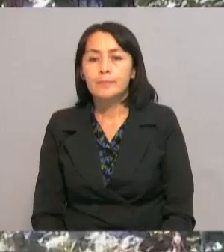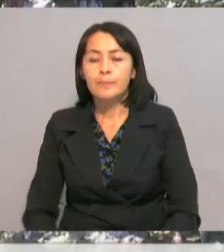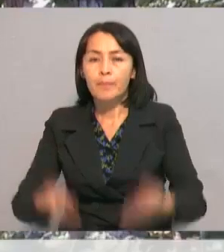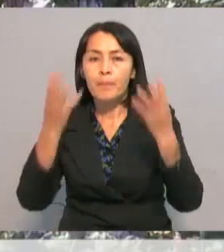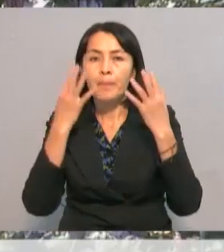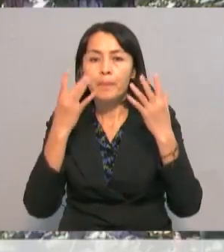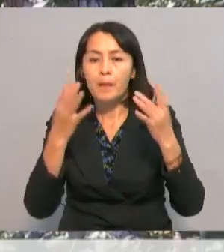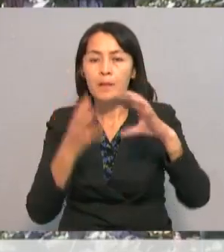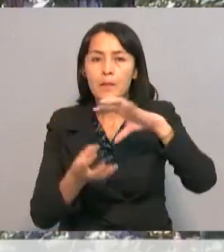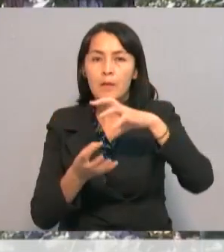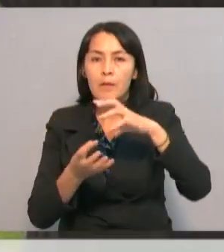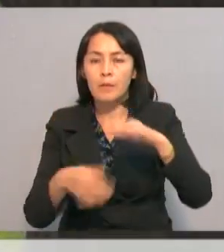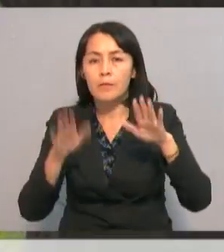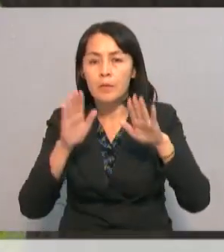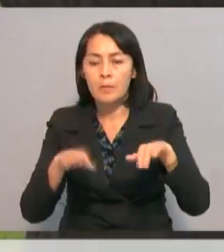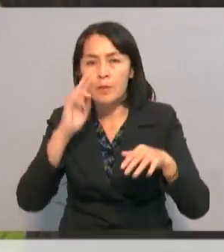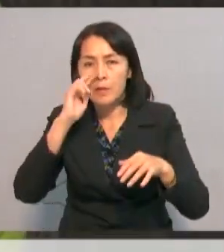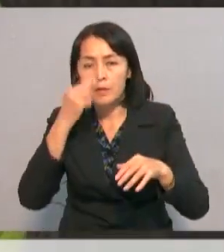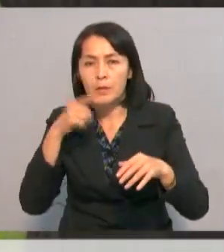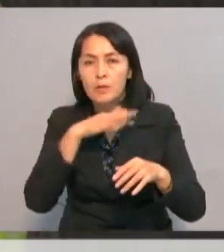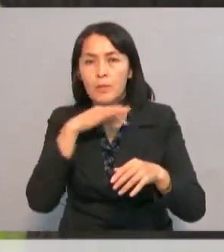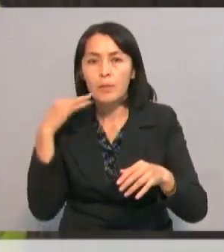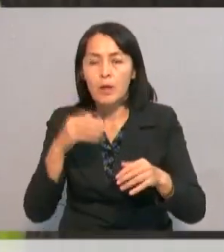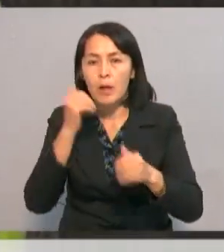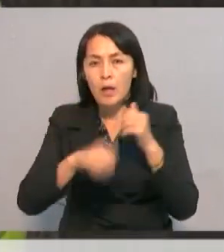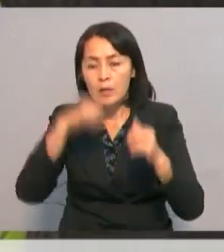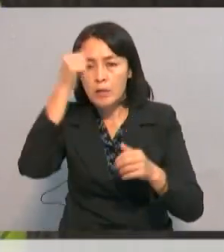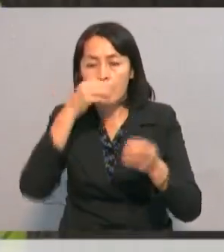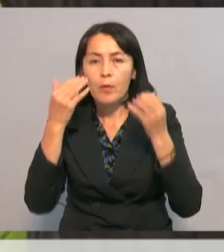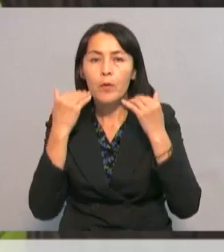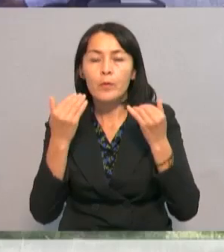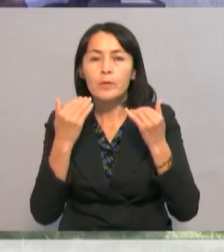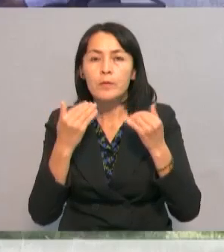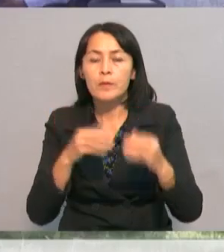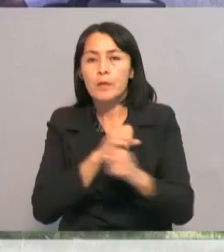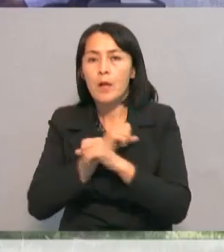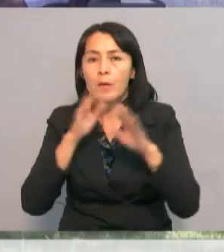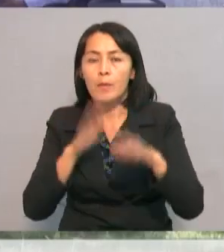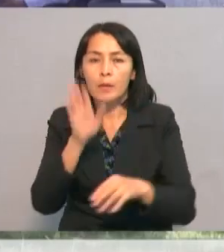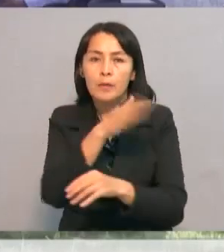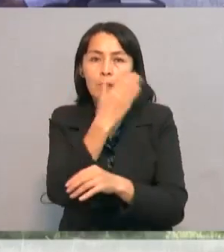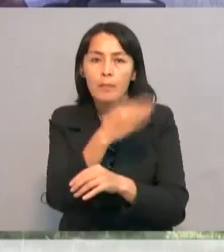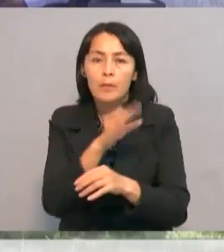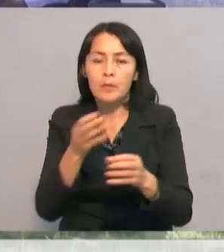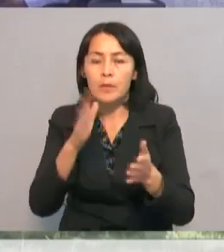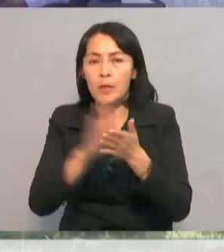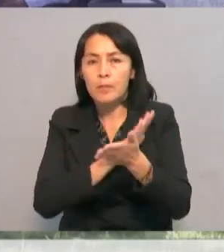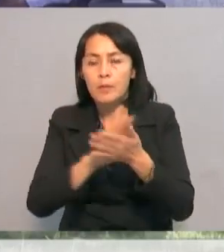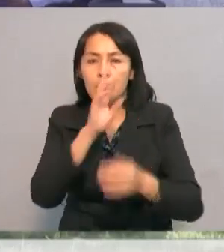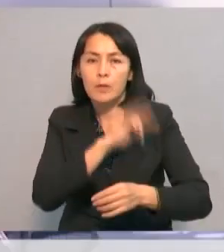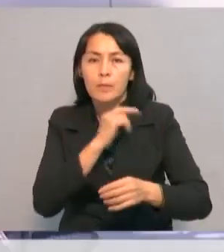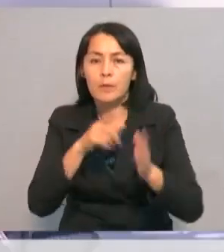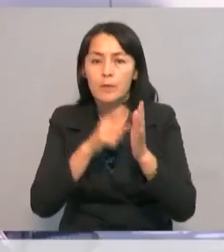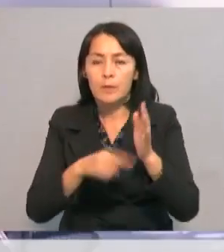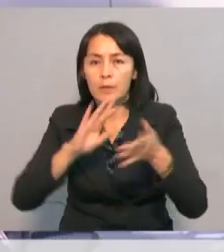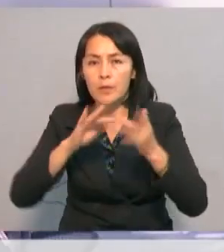количество wi-fi роутеров в общественных местах Шимкент увеличивается с каждым годом сейчас в парках скверах и аллеях бесплатно работает